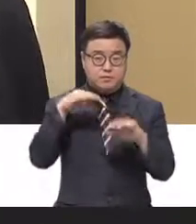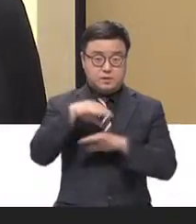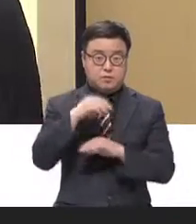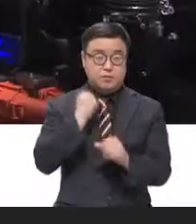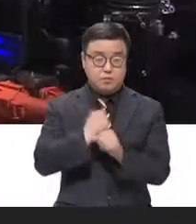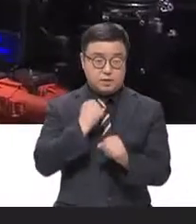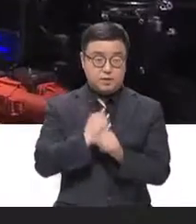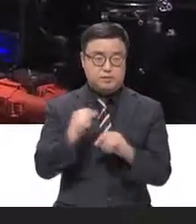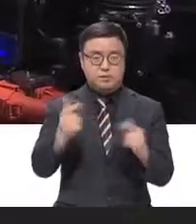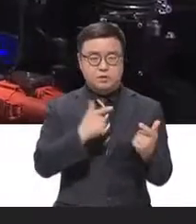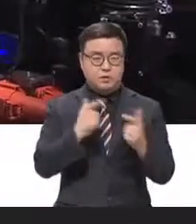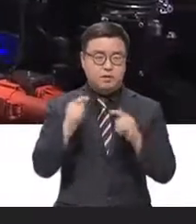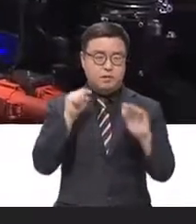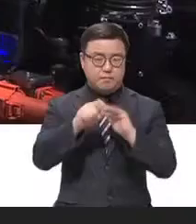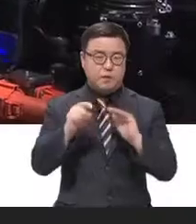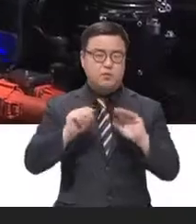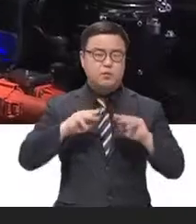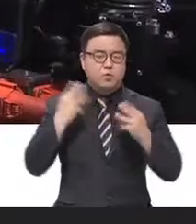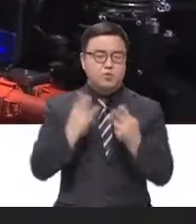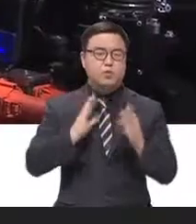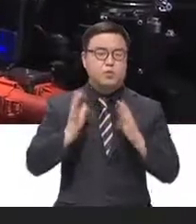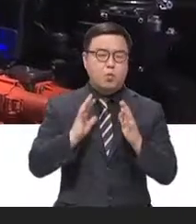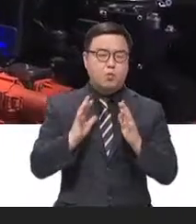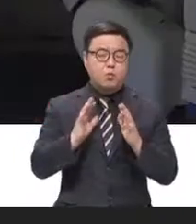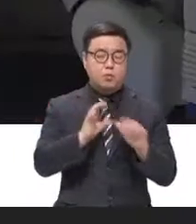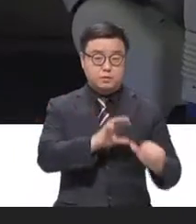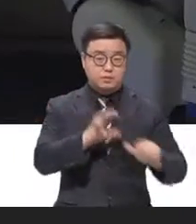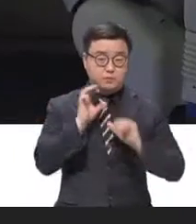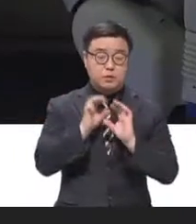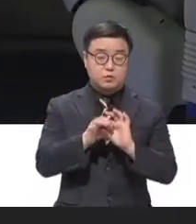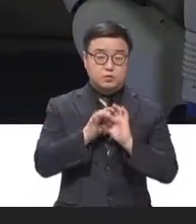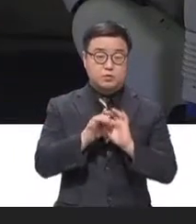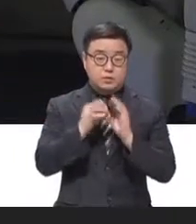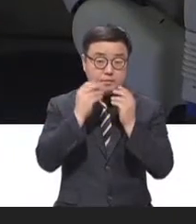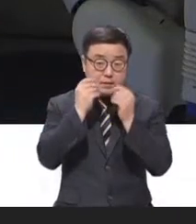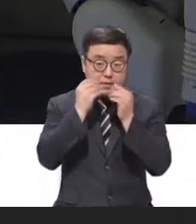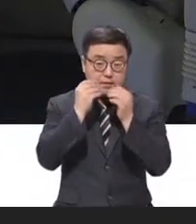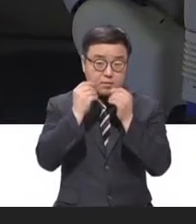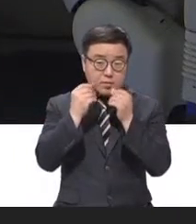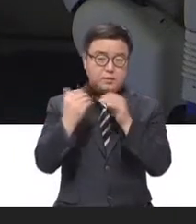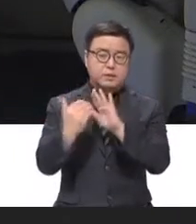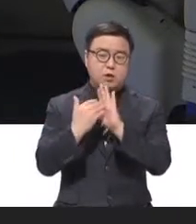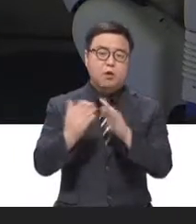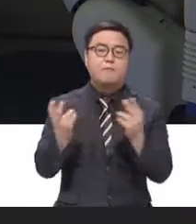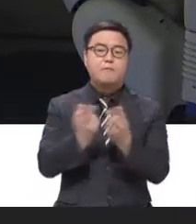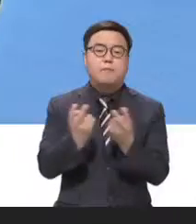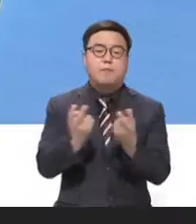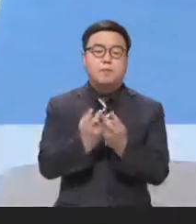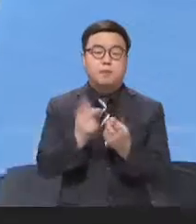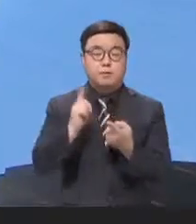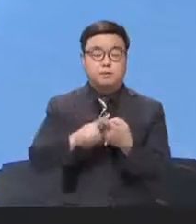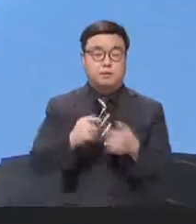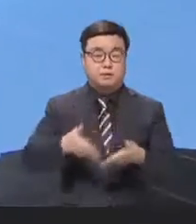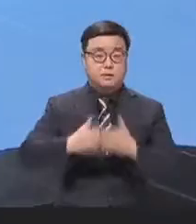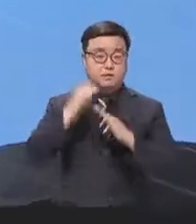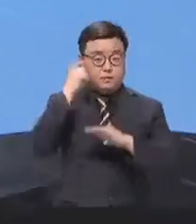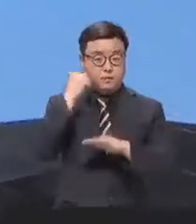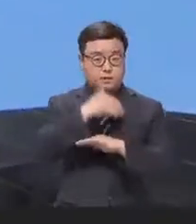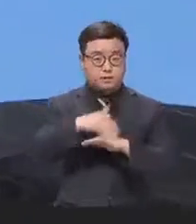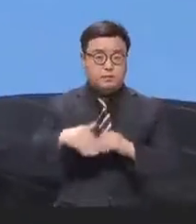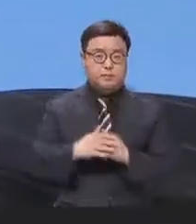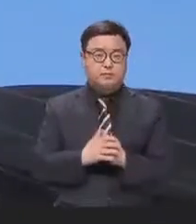학술 토론회 등 현장과 학계의 목소리를 반영해 미세먼지 저감 대책을 수립하기로 했습니다. 특히